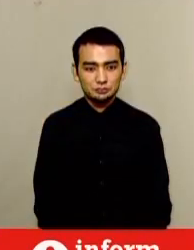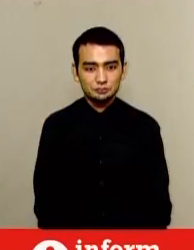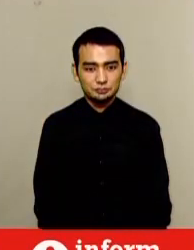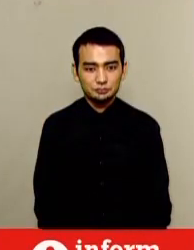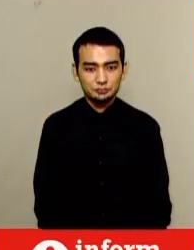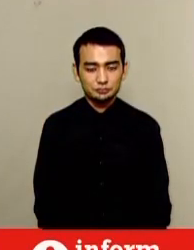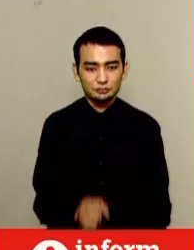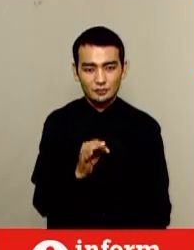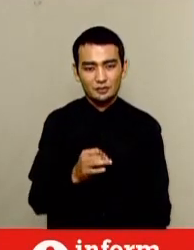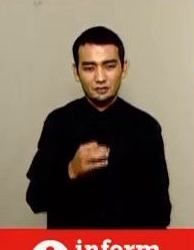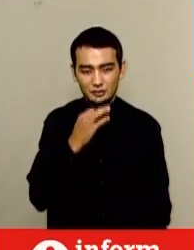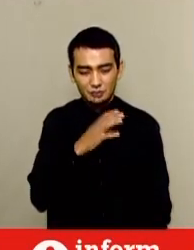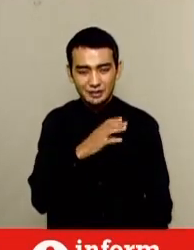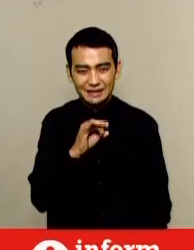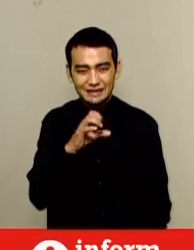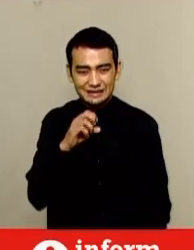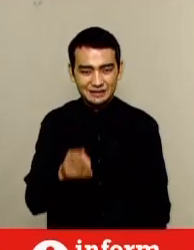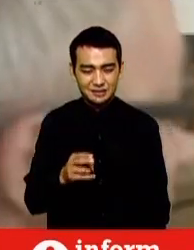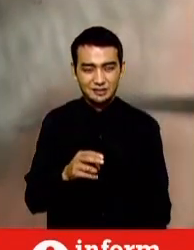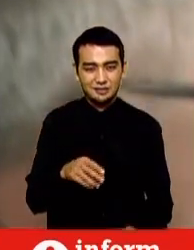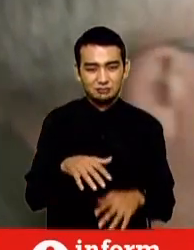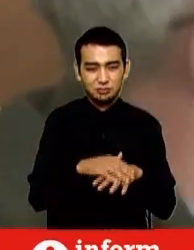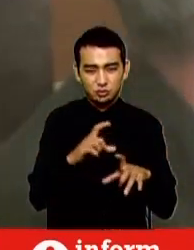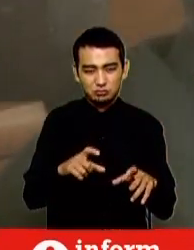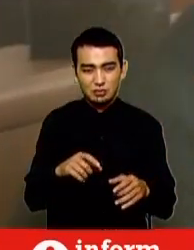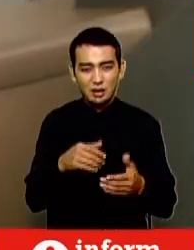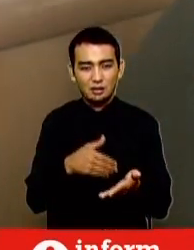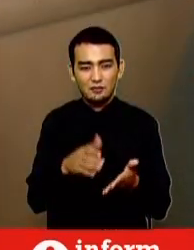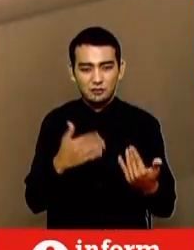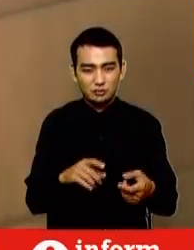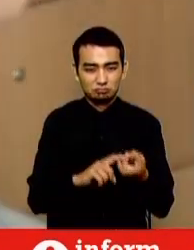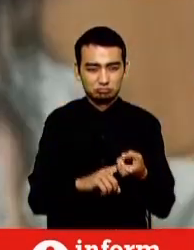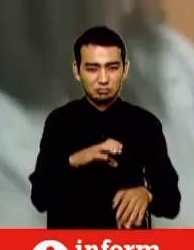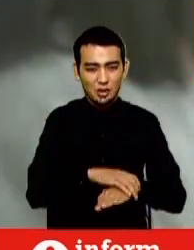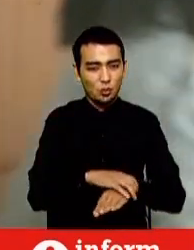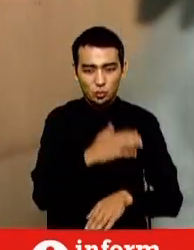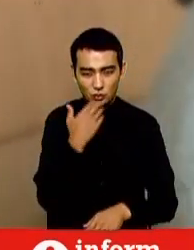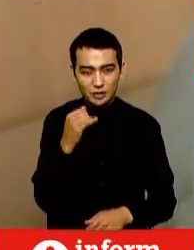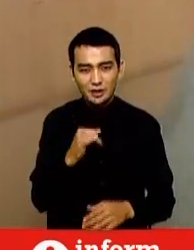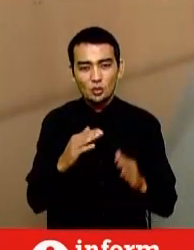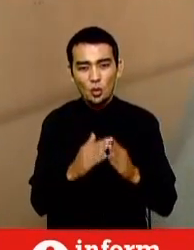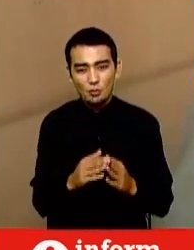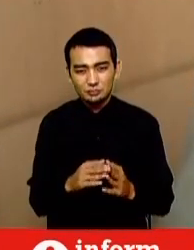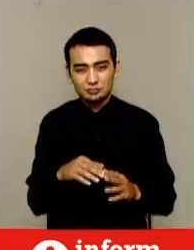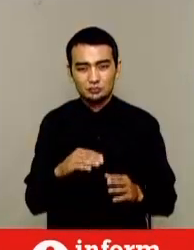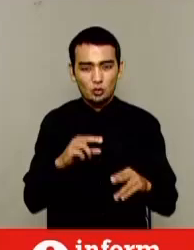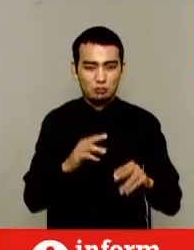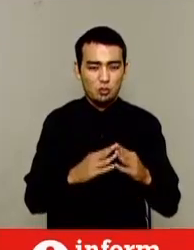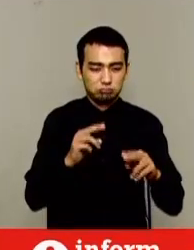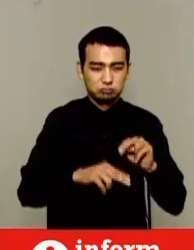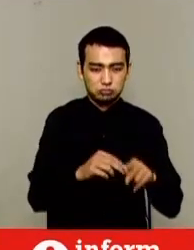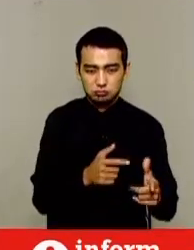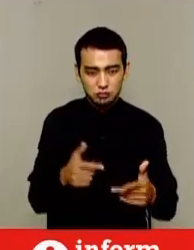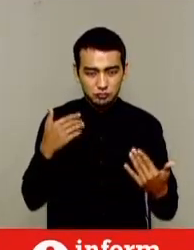В удовлетворении гражданских исков пострадавшим было отказано в связи с недоказанностью, тем более дома сельчанам построили. Глава